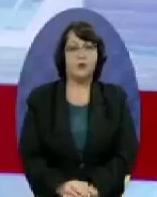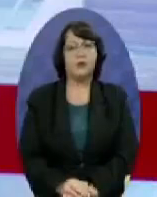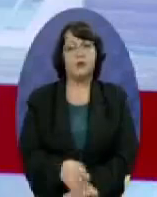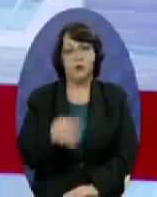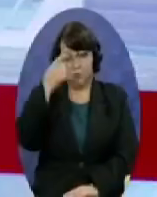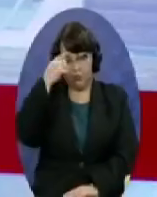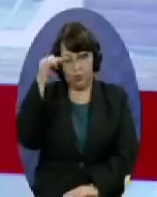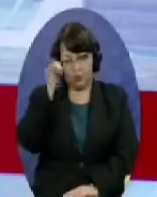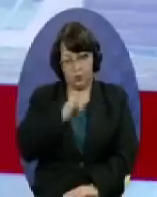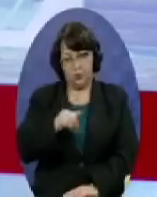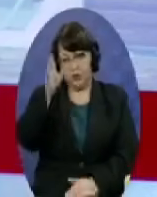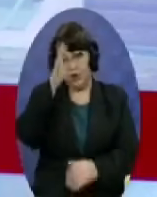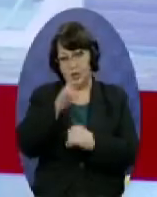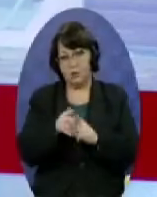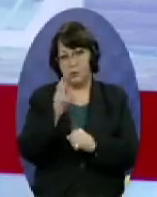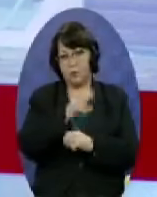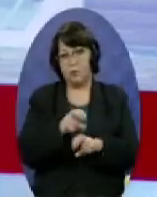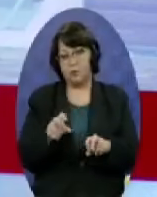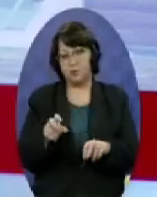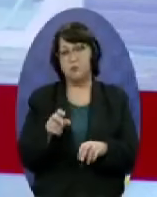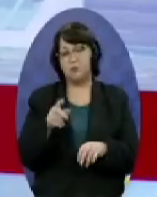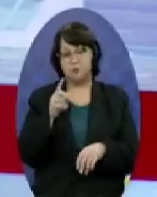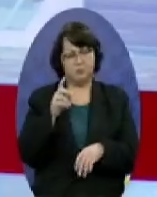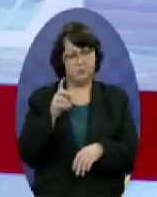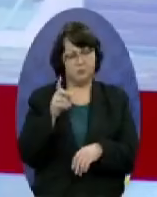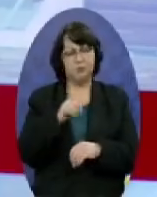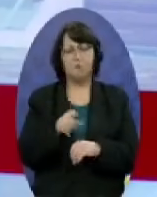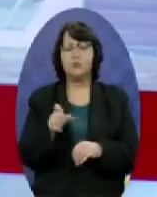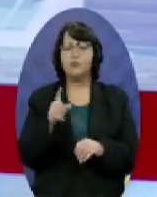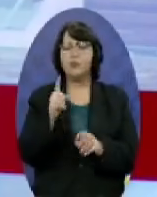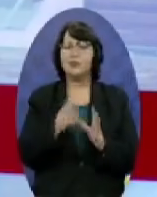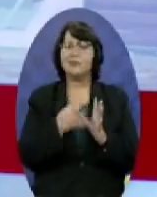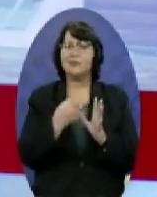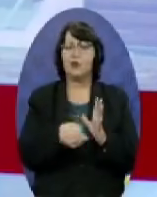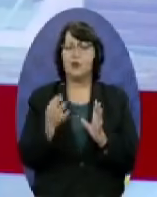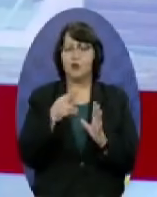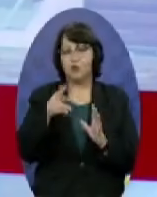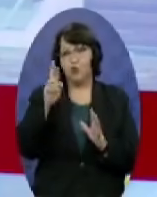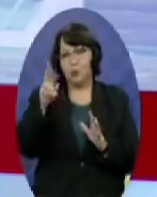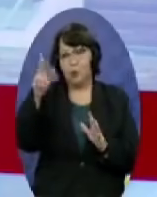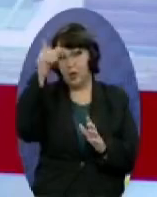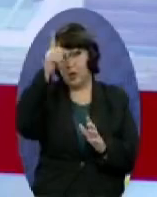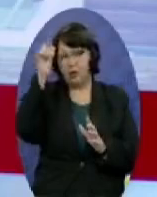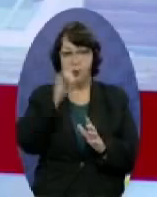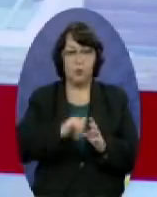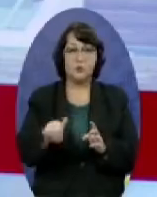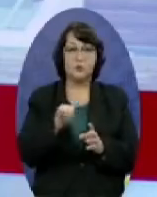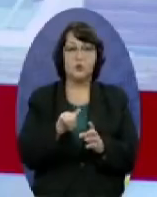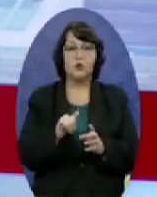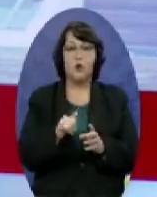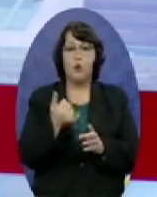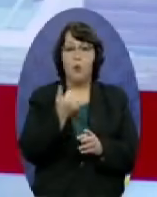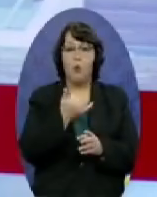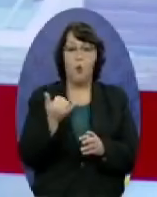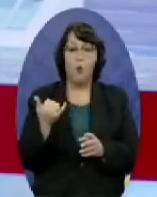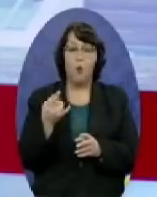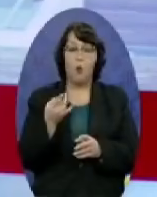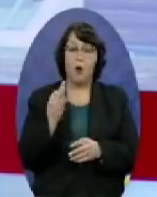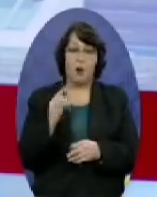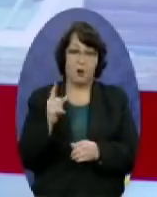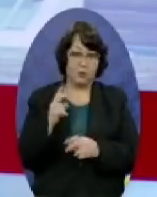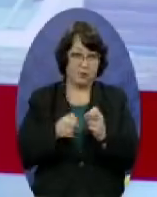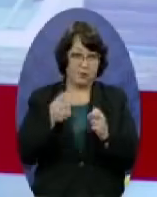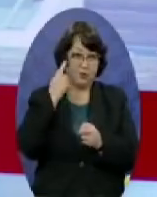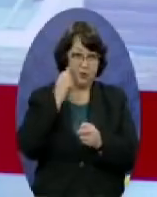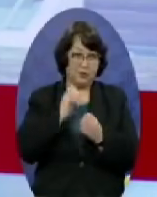Манай улсын эрдэмтэд 1980-ад оны үед эйзгийгээр уур хийж Япон, Герман зэрэг улс руу экспортлж байсан. Харин одоо энэ бүтээгдэхүүнийг